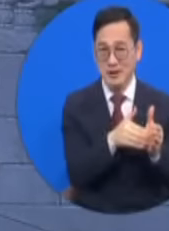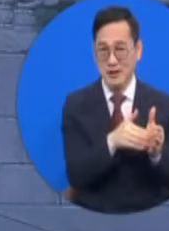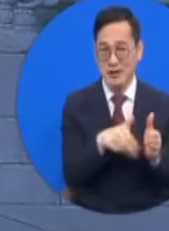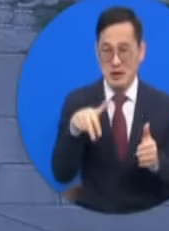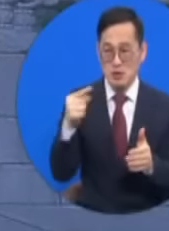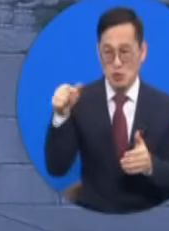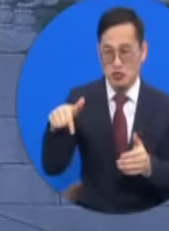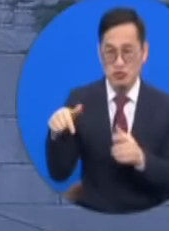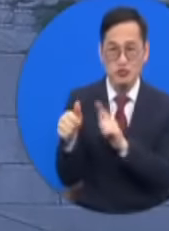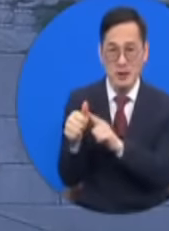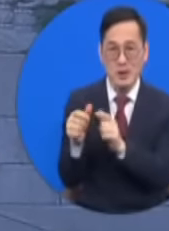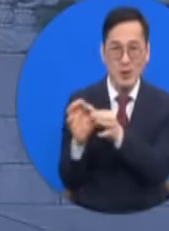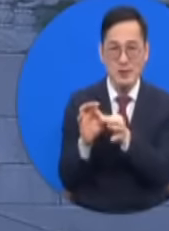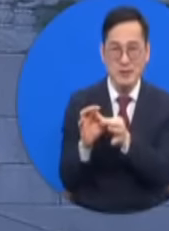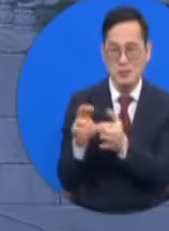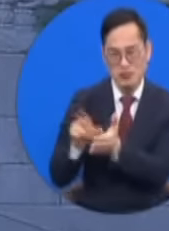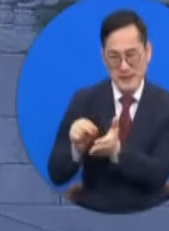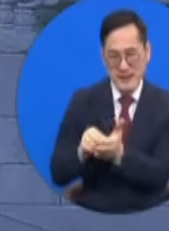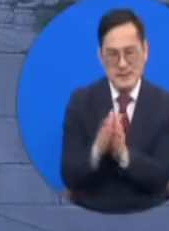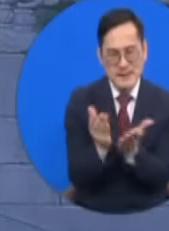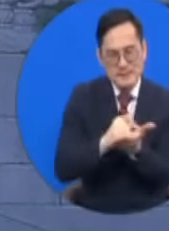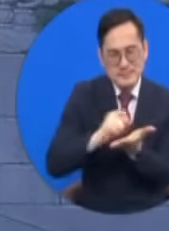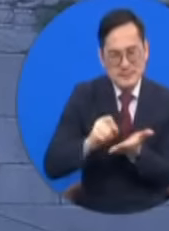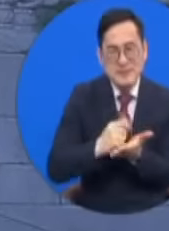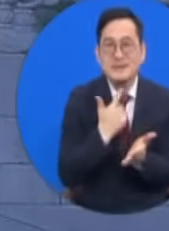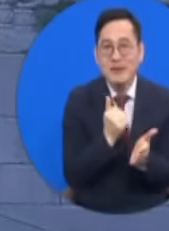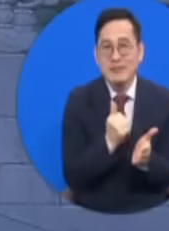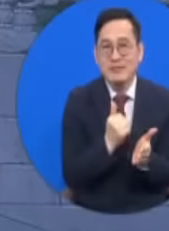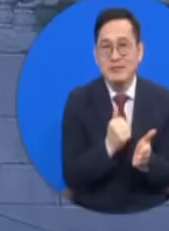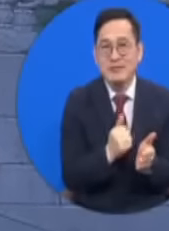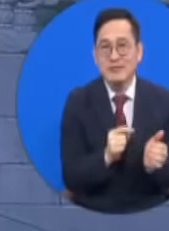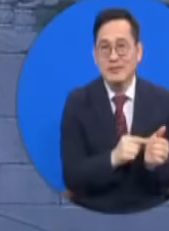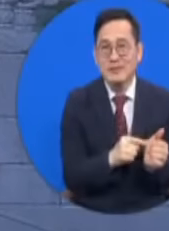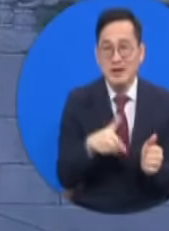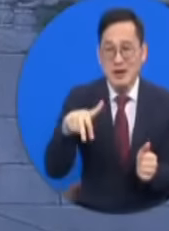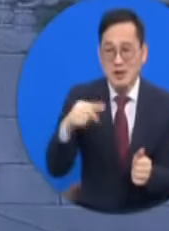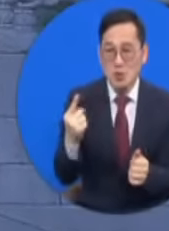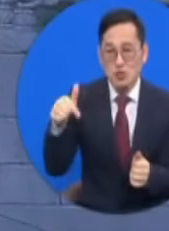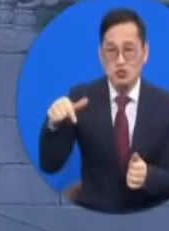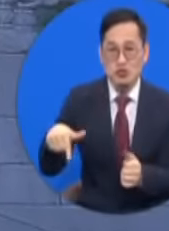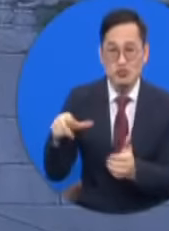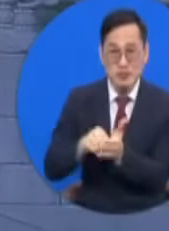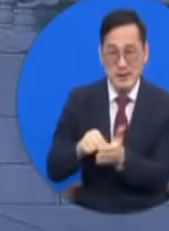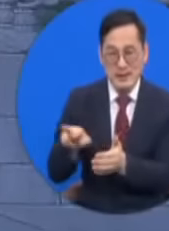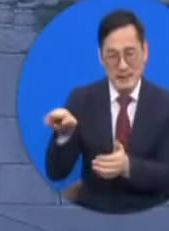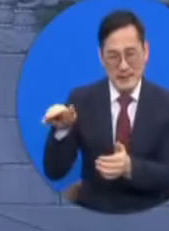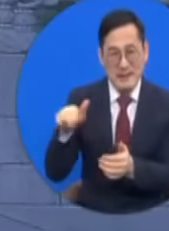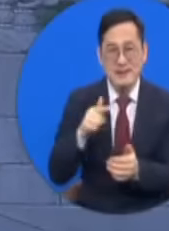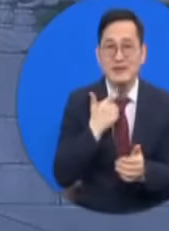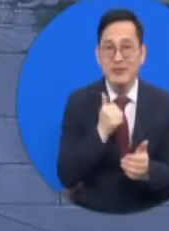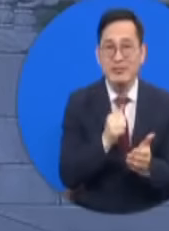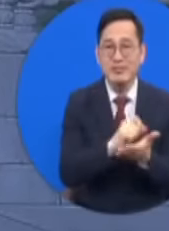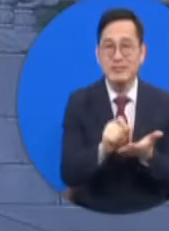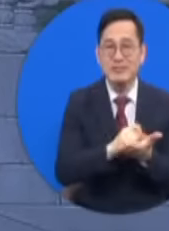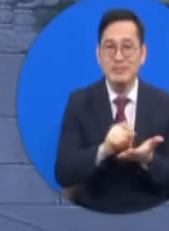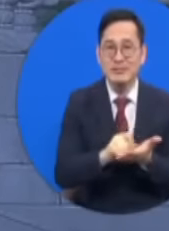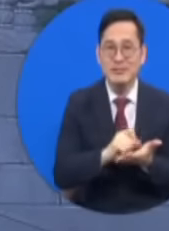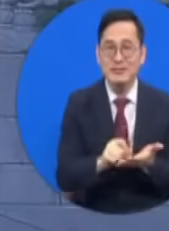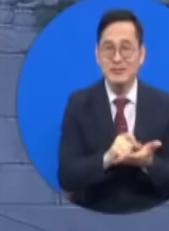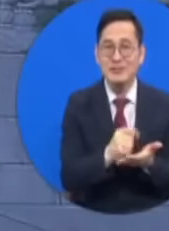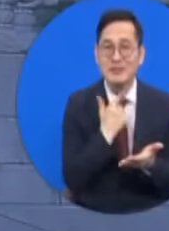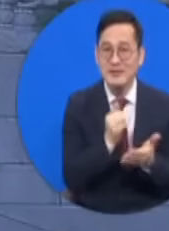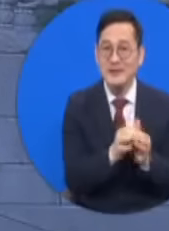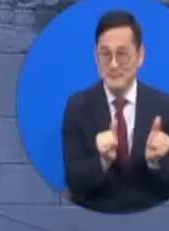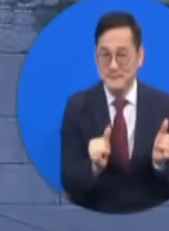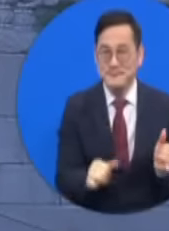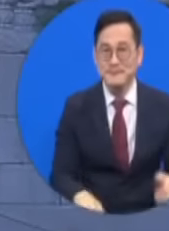흑서의 저자로도 유명했죠. 진보 진영의 지식인이 조국 사태를 계기로 조국을 비판하면서 탈진보를 선언했던 인물이기도